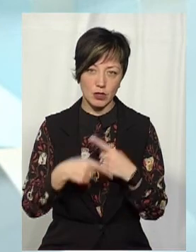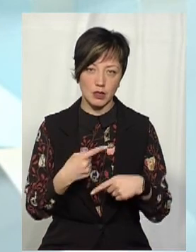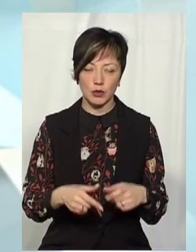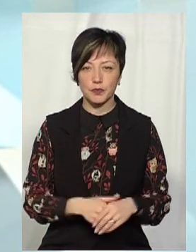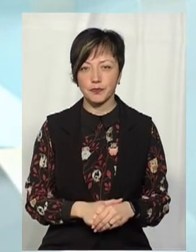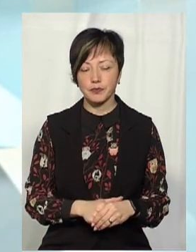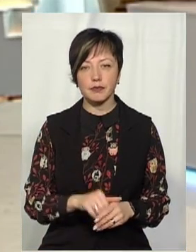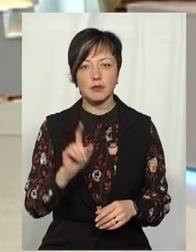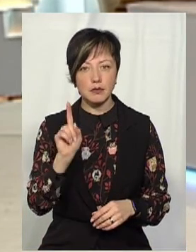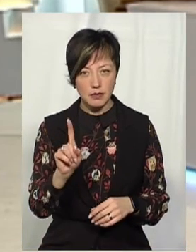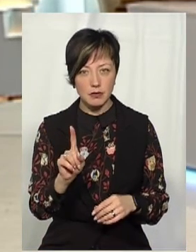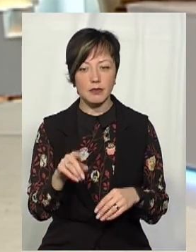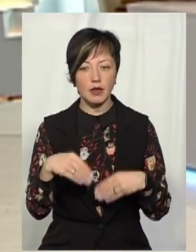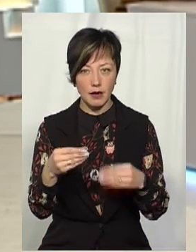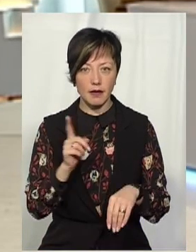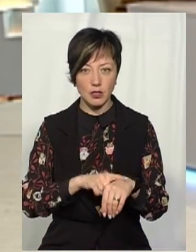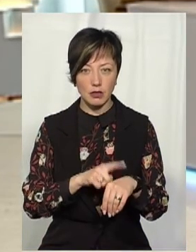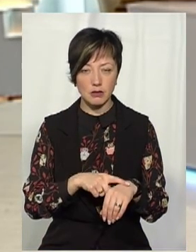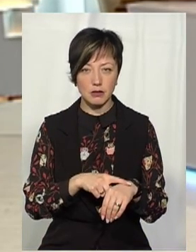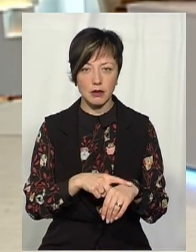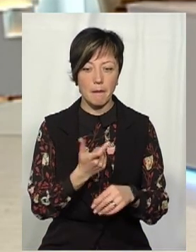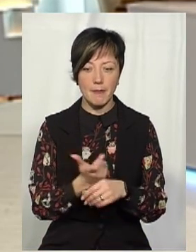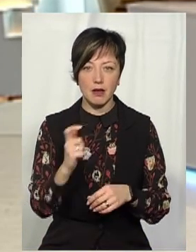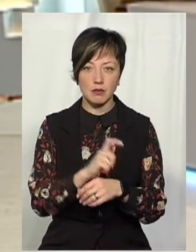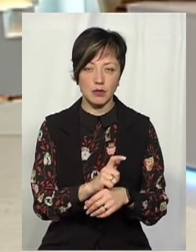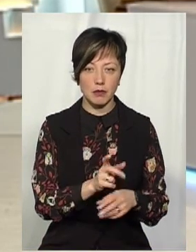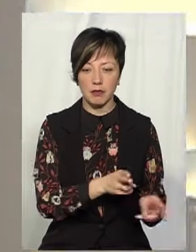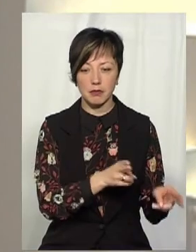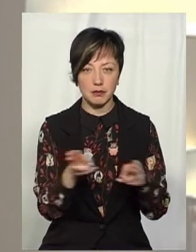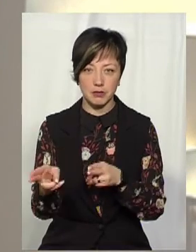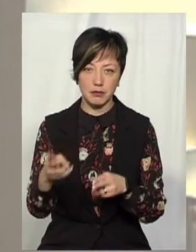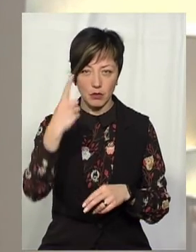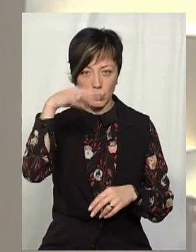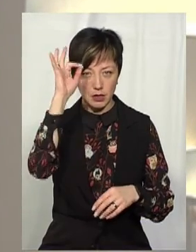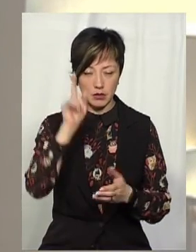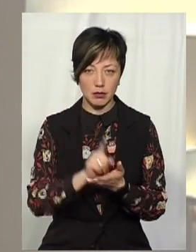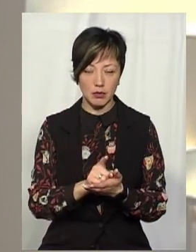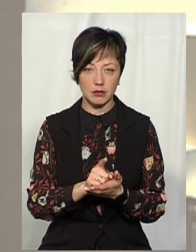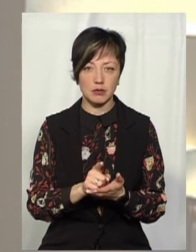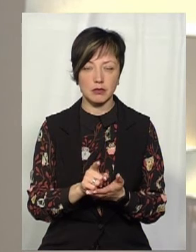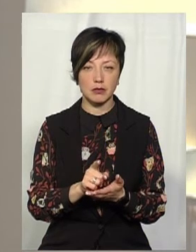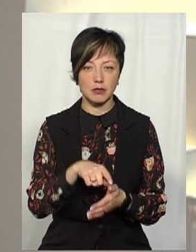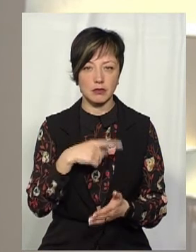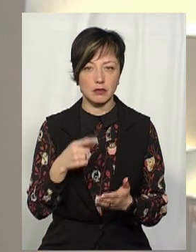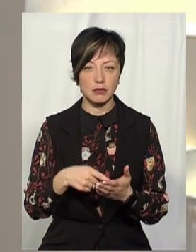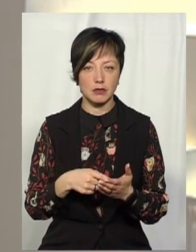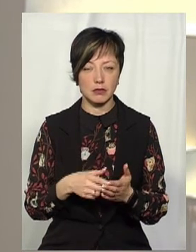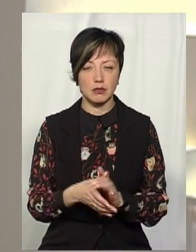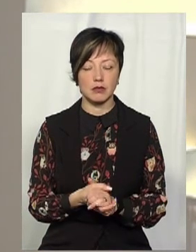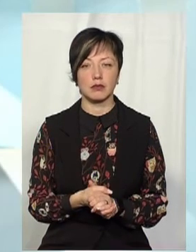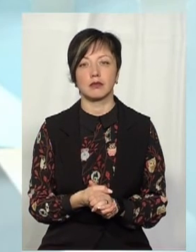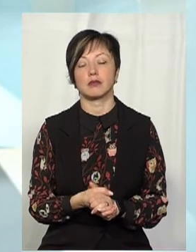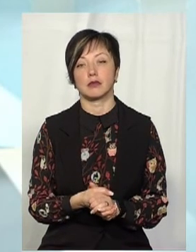постійно. А, до речі, відводиться якийсь час максимальний, за який має дістатися пункту призначення того, що